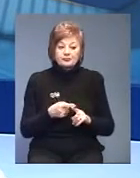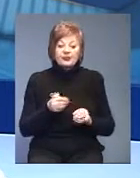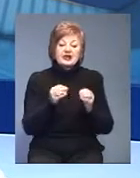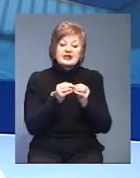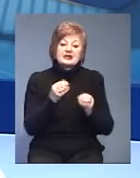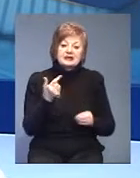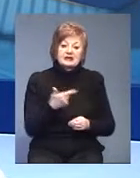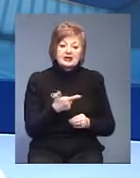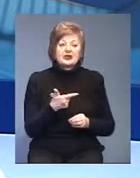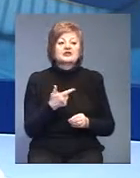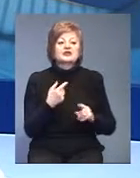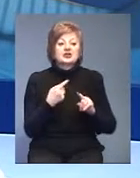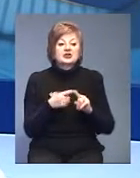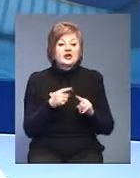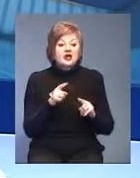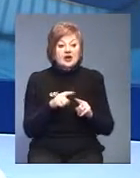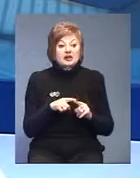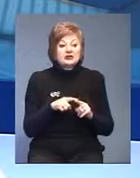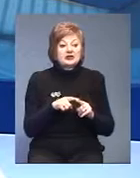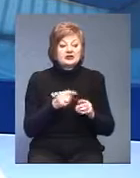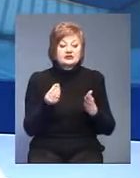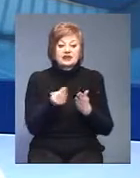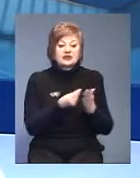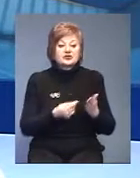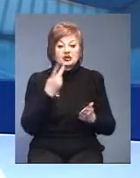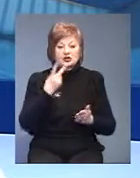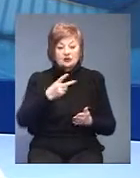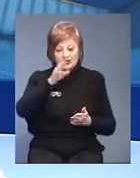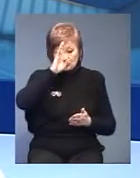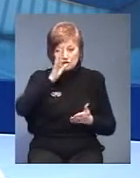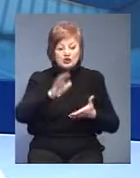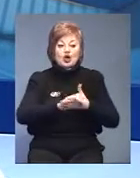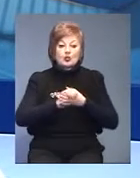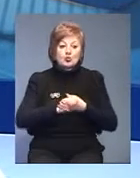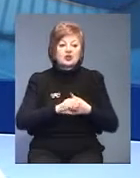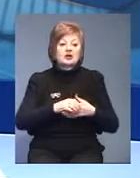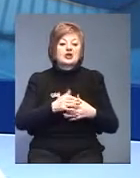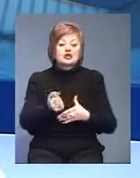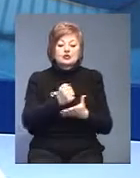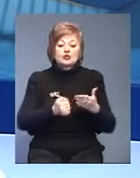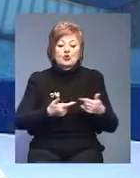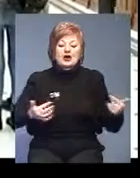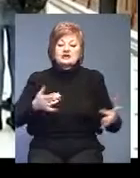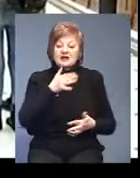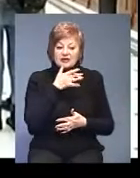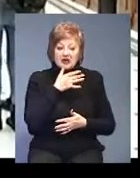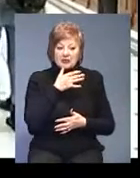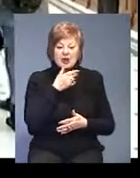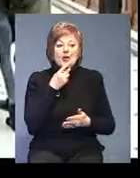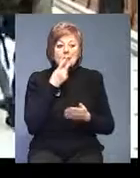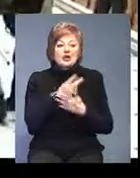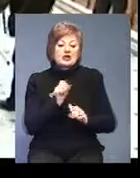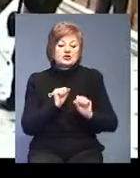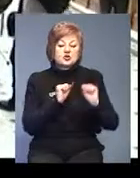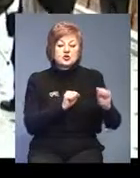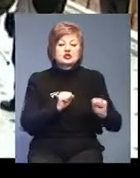10 гривень, на лицевій стороні стилізована композиція. Дві чоловічих руки зі зброєю різних епох. На зворотній – зображення захисника